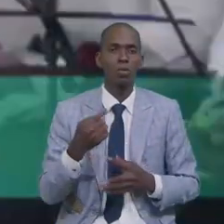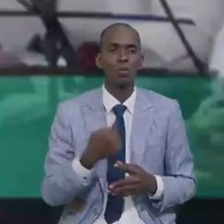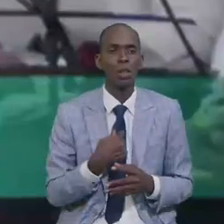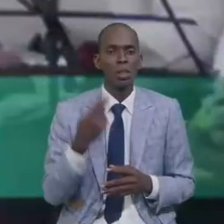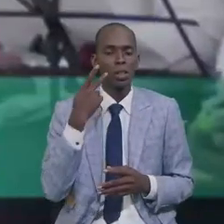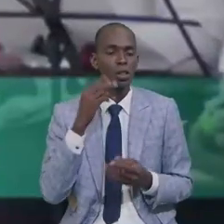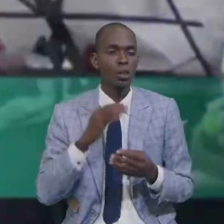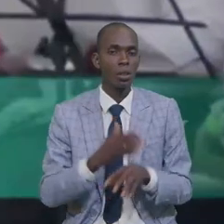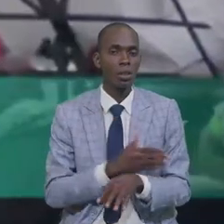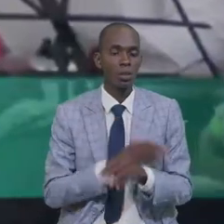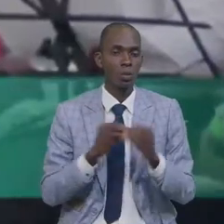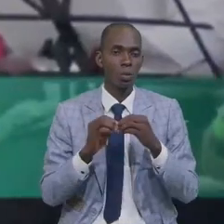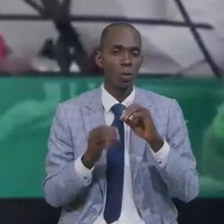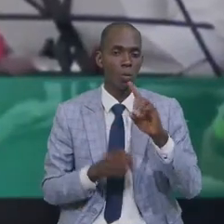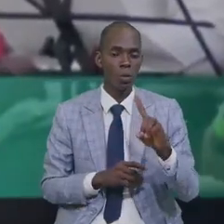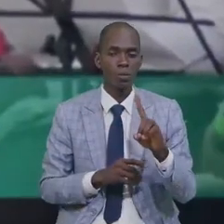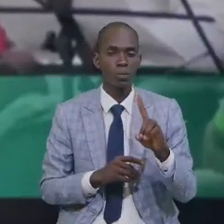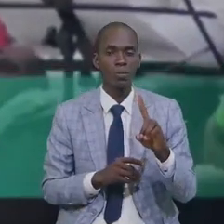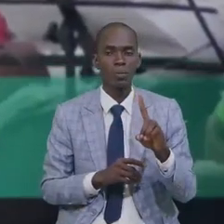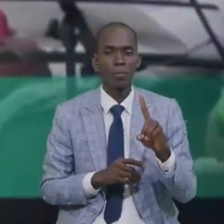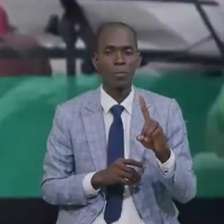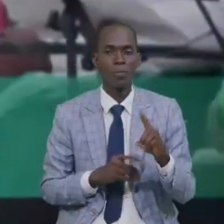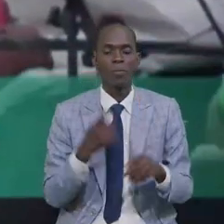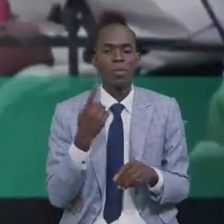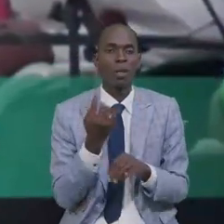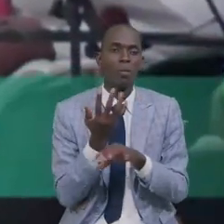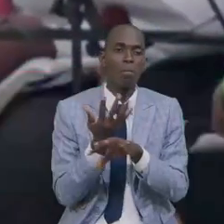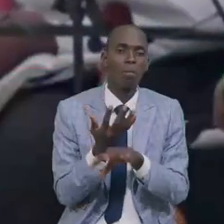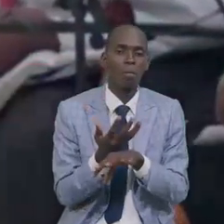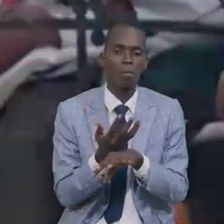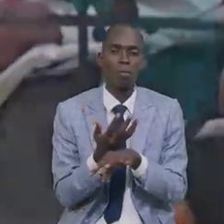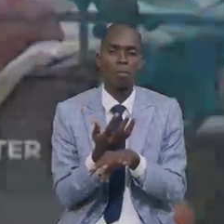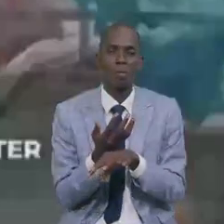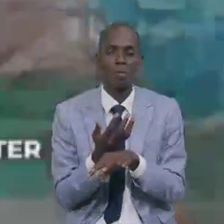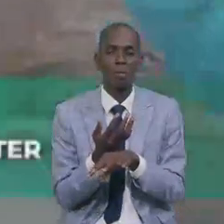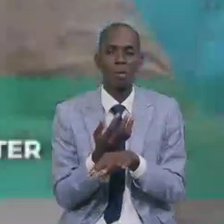moi. Premier élément alors, la